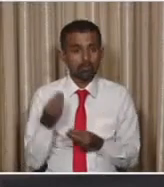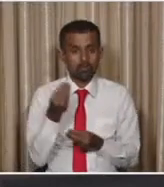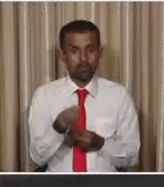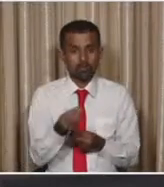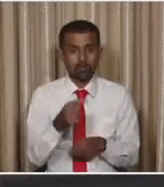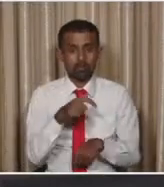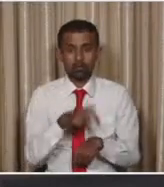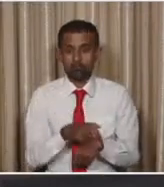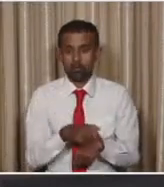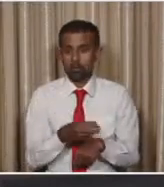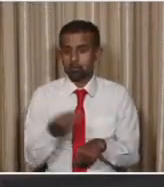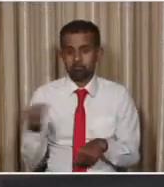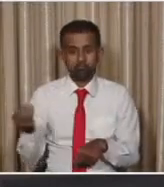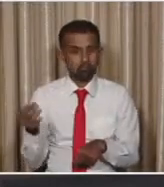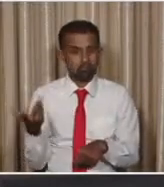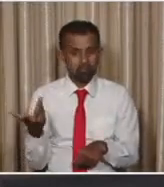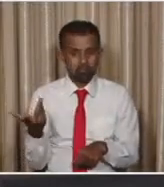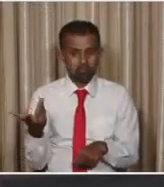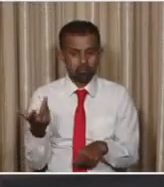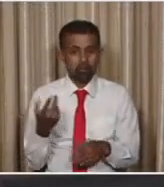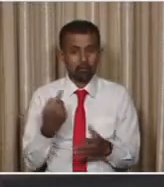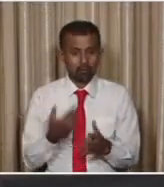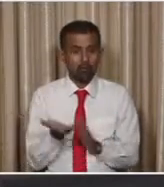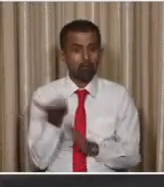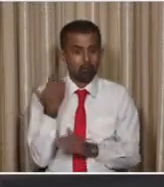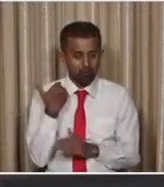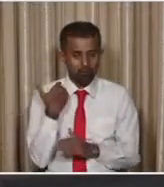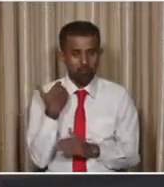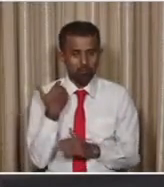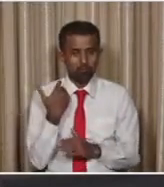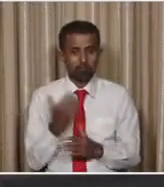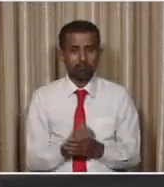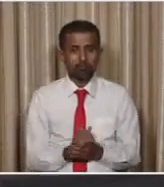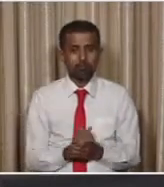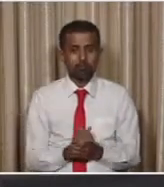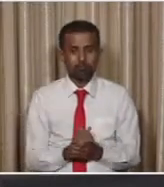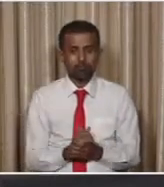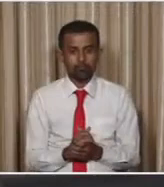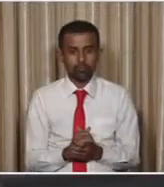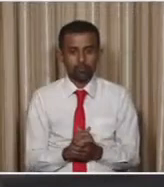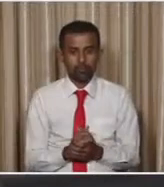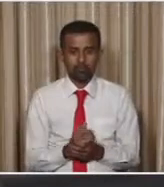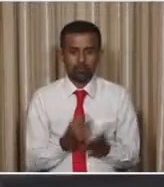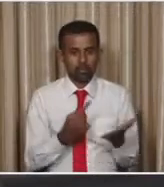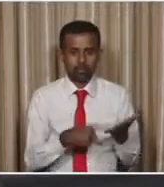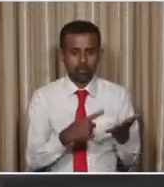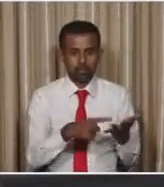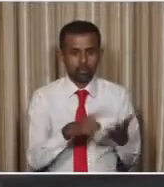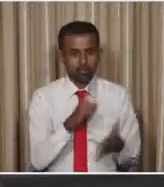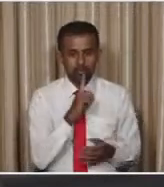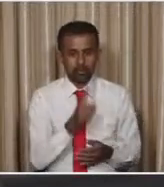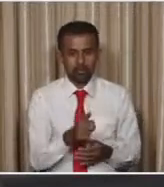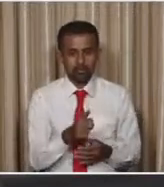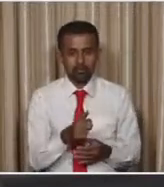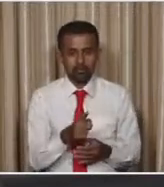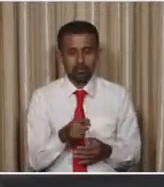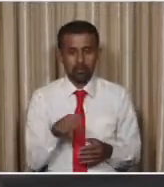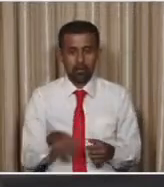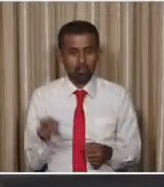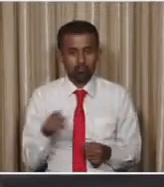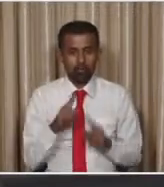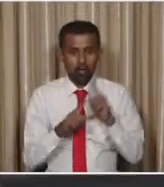laba dunna nodun wara ganana itamath atimahat mama kīpayak kiyannam den ada dawasemath kattiya katha